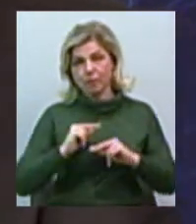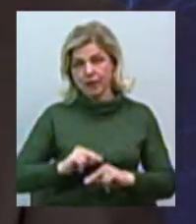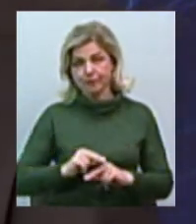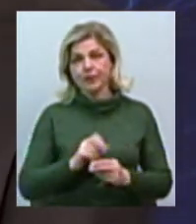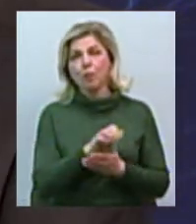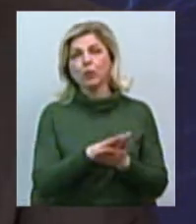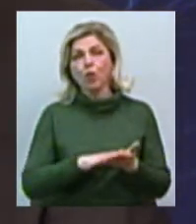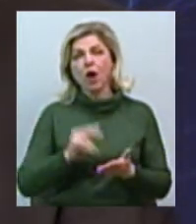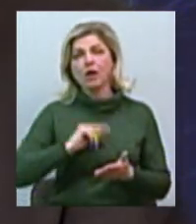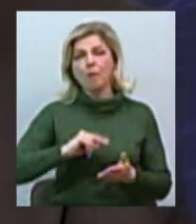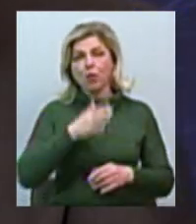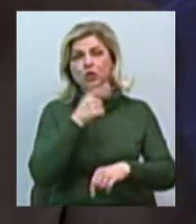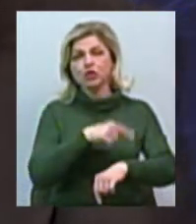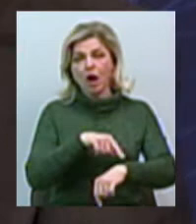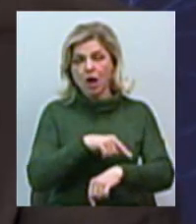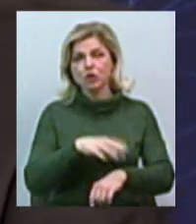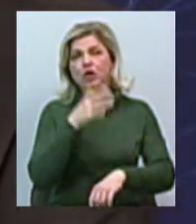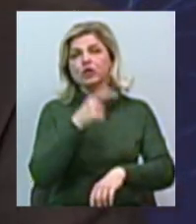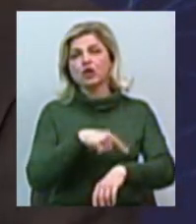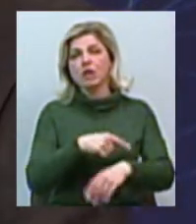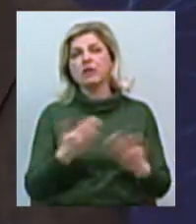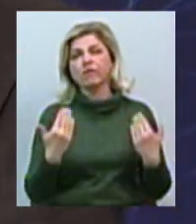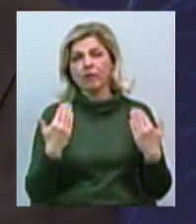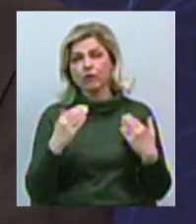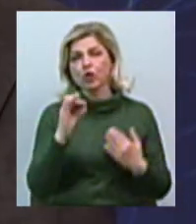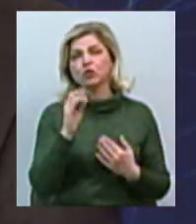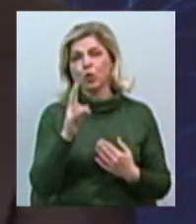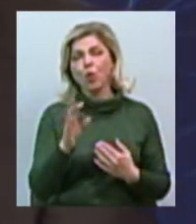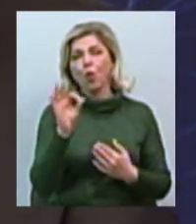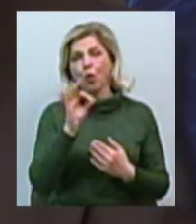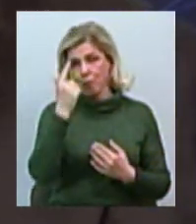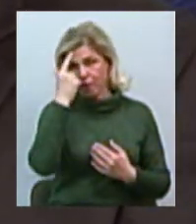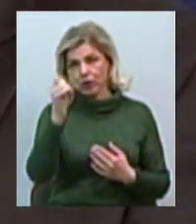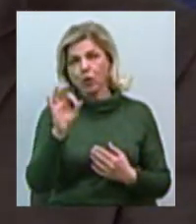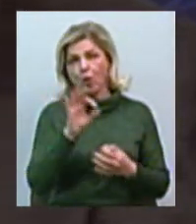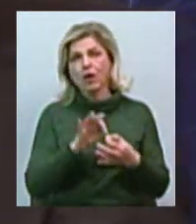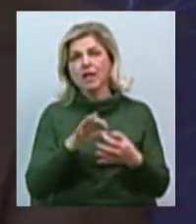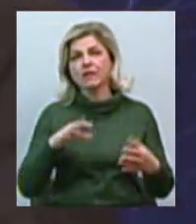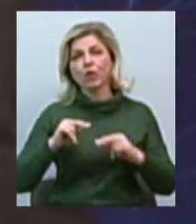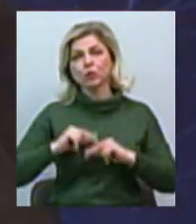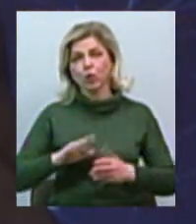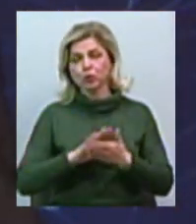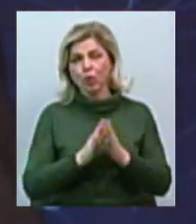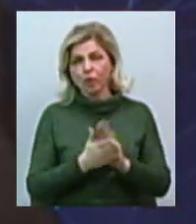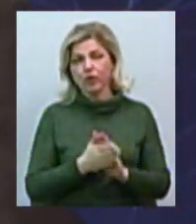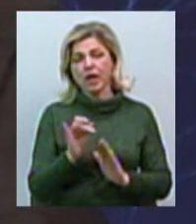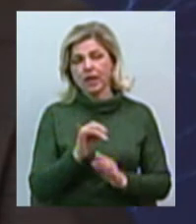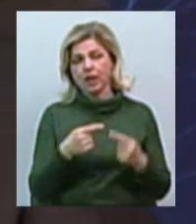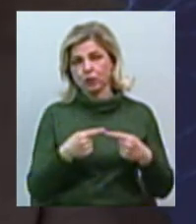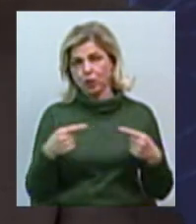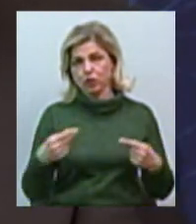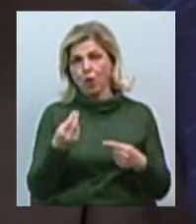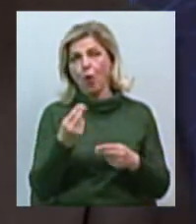робочого часу, часу відпочинку, строки повідомлення про розірвання трудового договору і інші